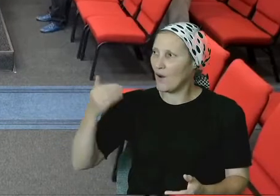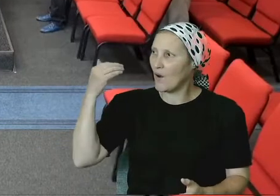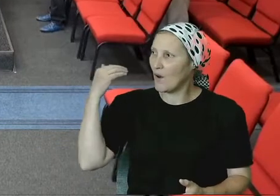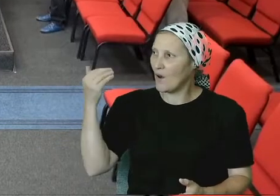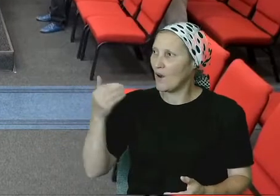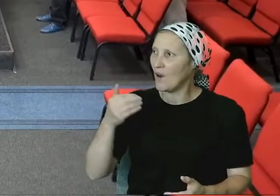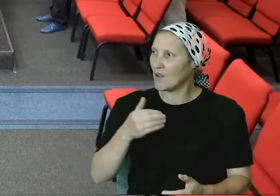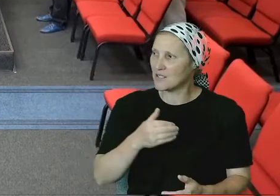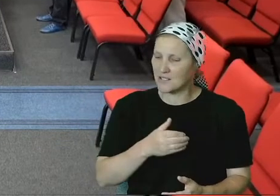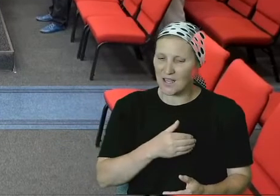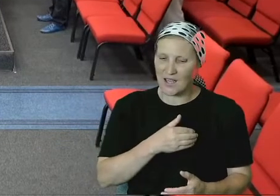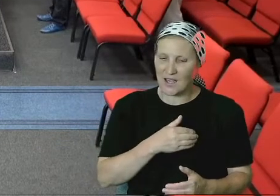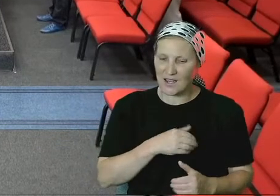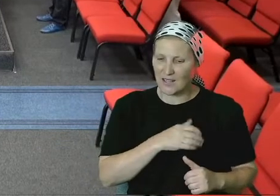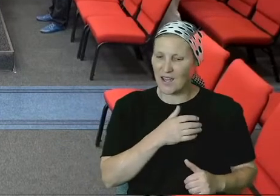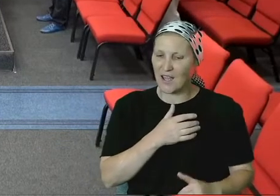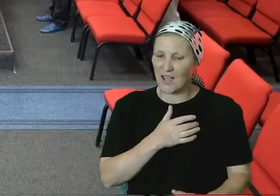Розкажи твого